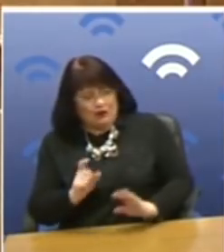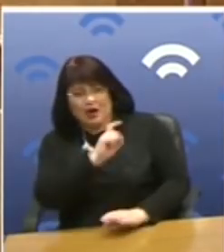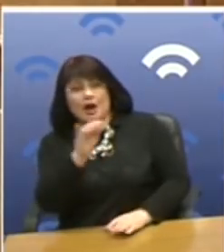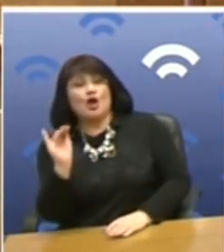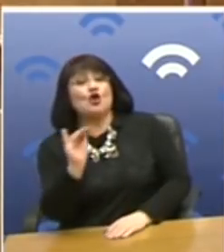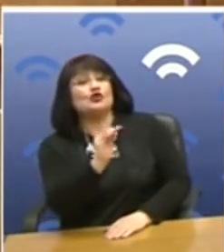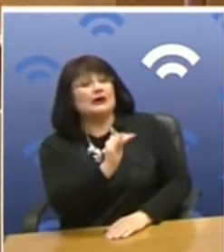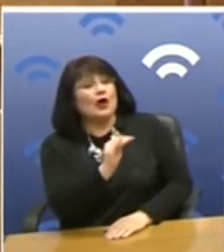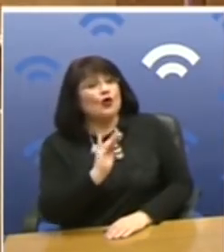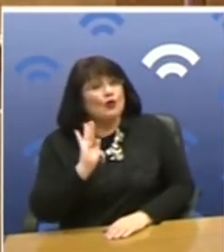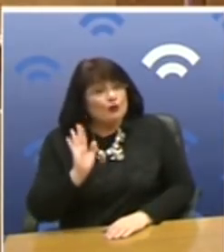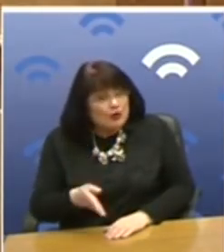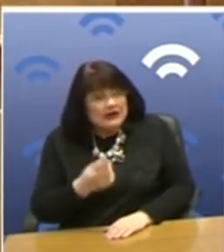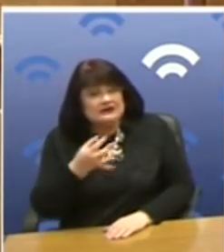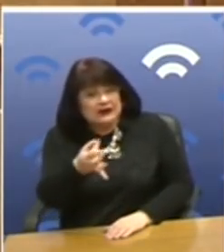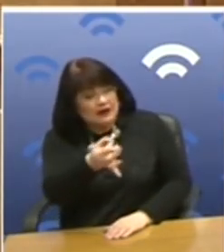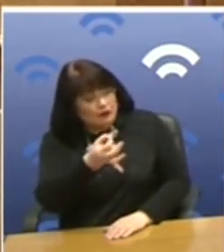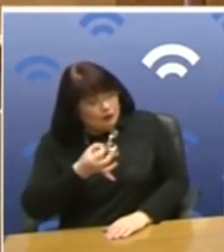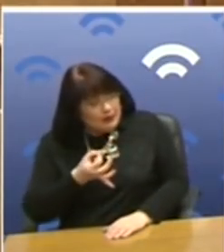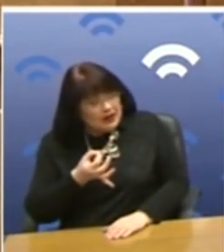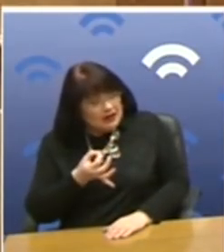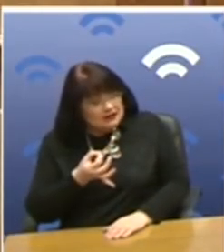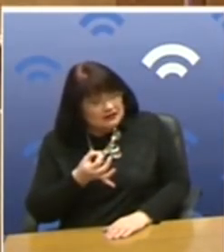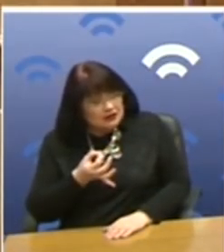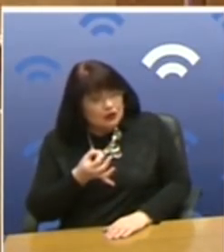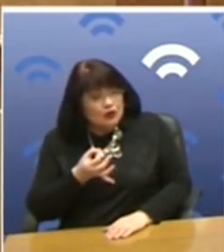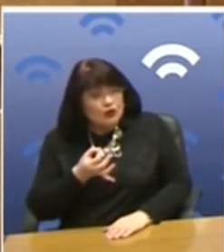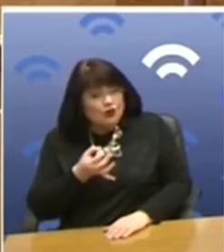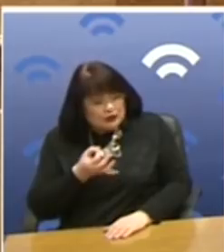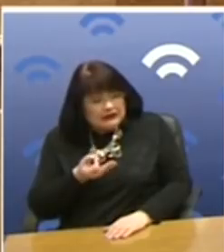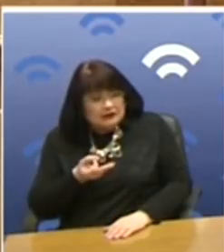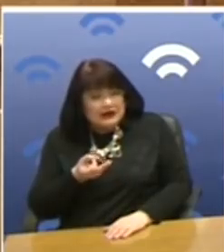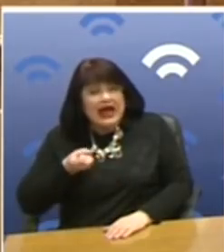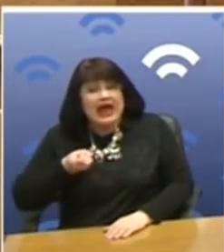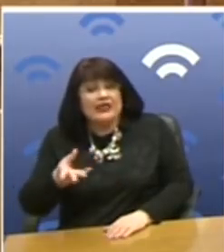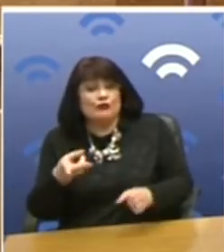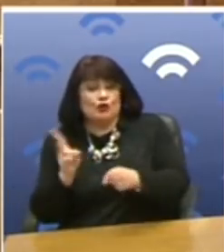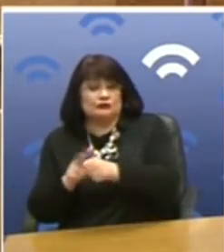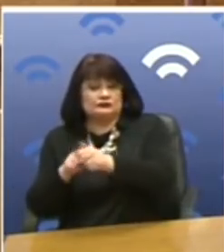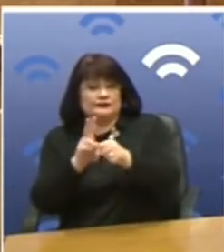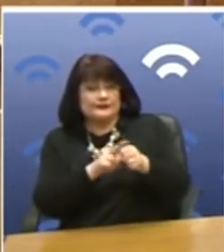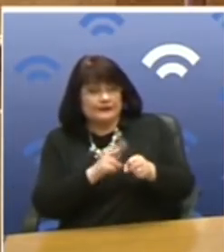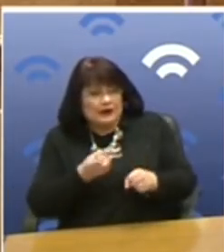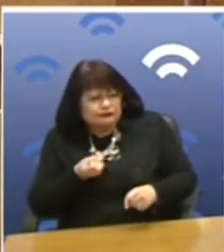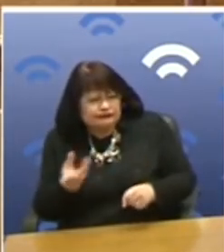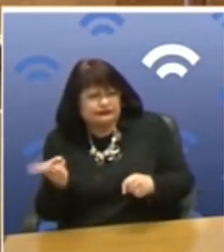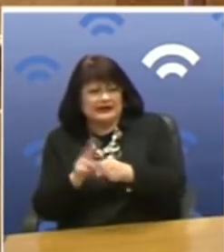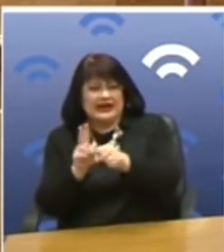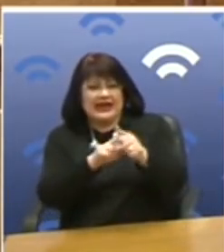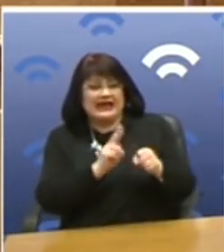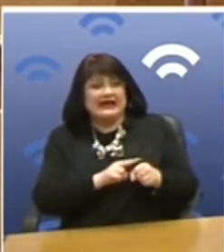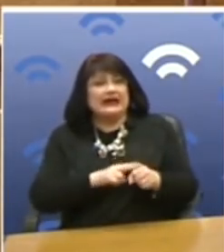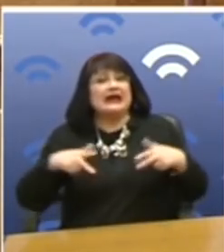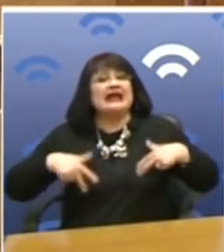Μπορείτε να αποκλείσετε ότι τα αυξημένα θύματα σε αριθμό που υπήρξαν σε άλλα κράτη σε σχέση με το